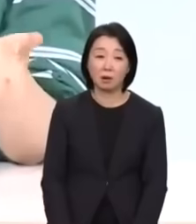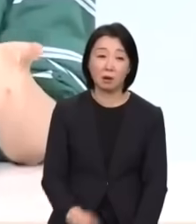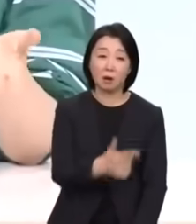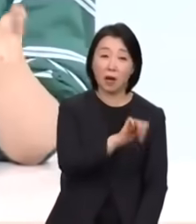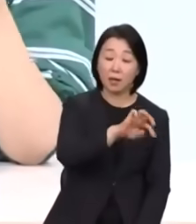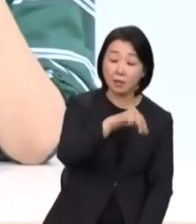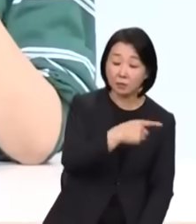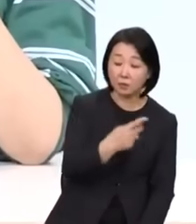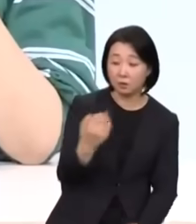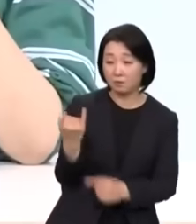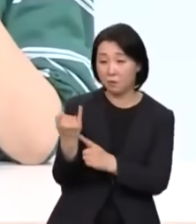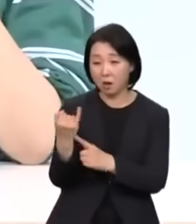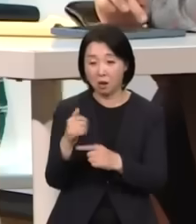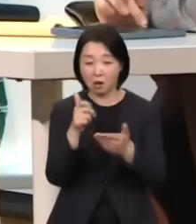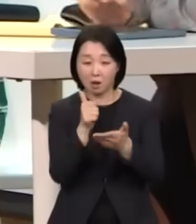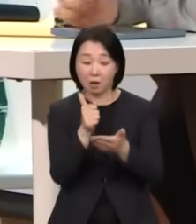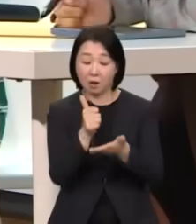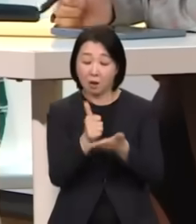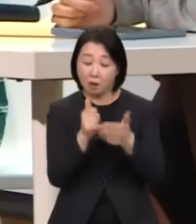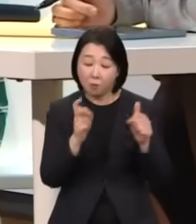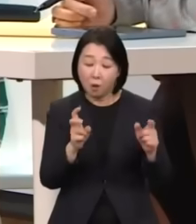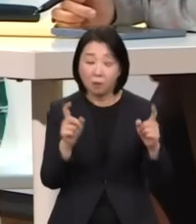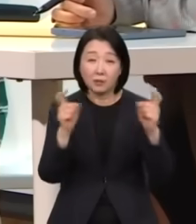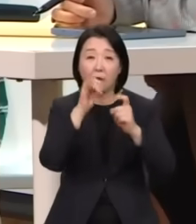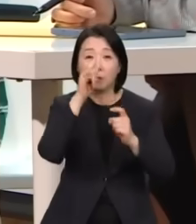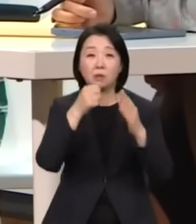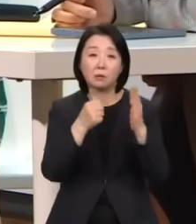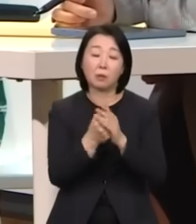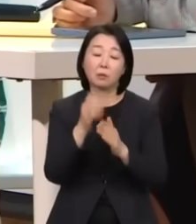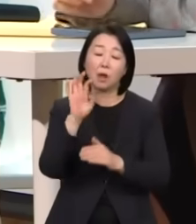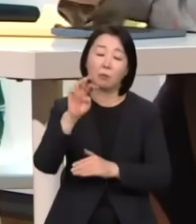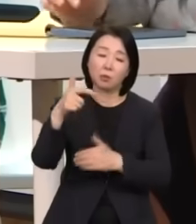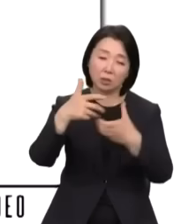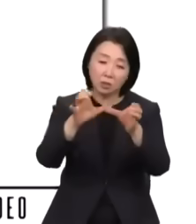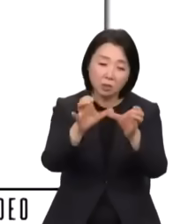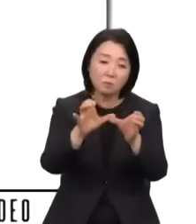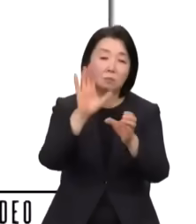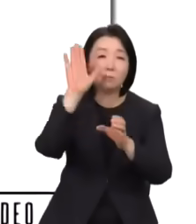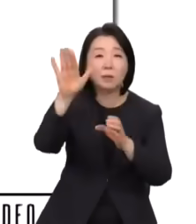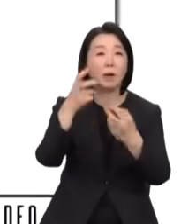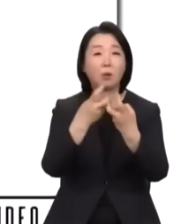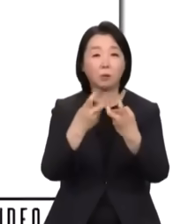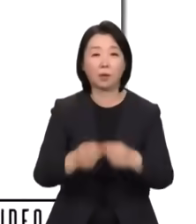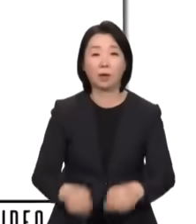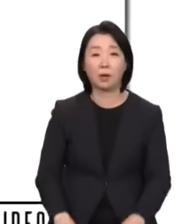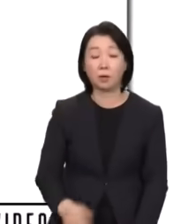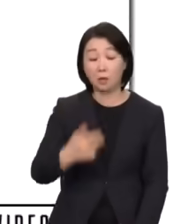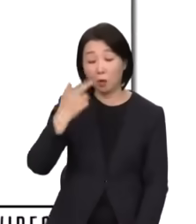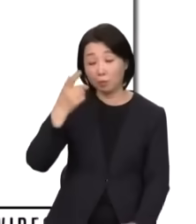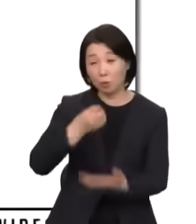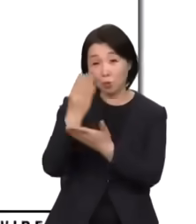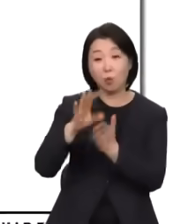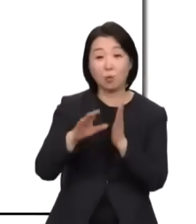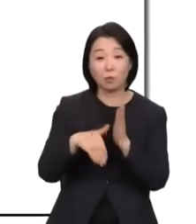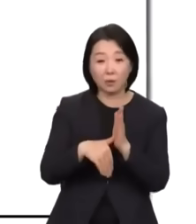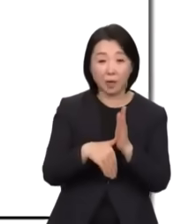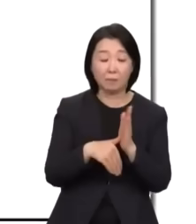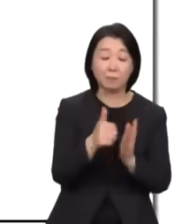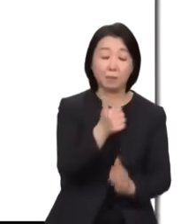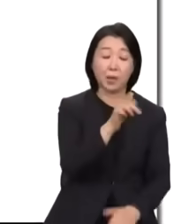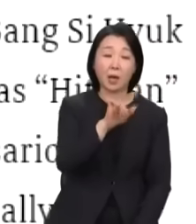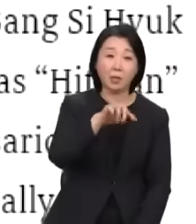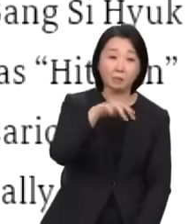법정 싸움이 시작되면서 뉴진스의 미래를 걱정하는 목소리도 나옵니다. 미국 언론은 하이브가 뉴진스를 통해